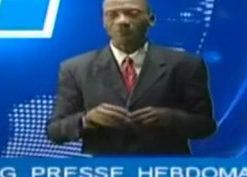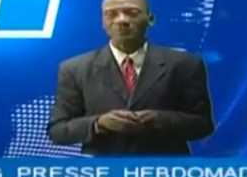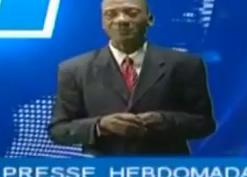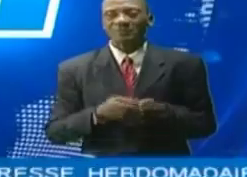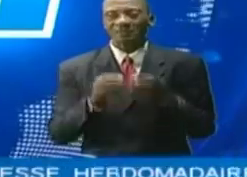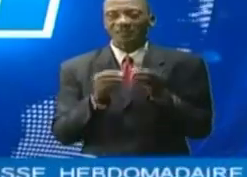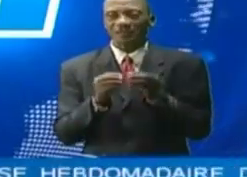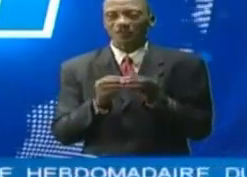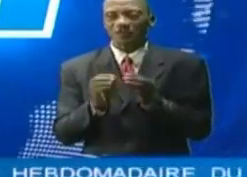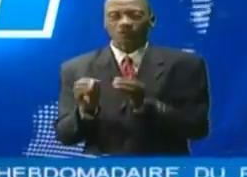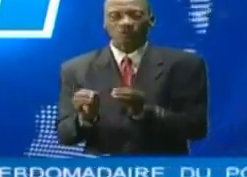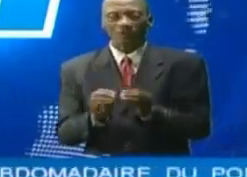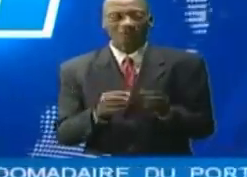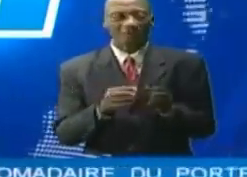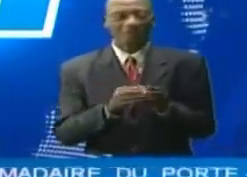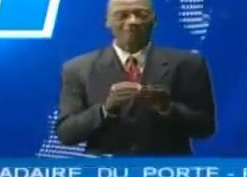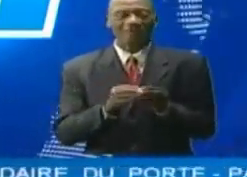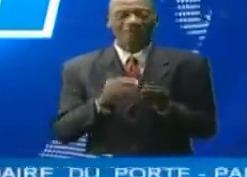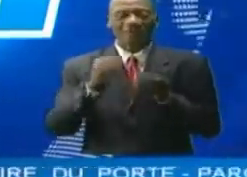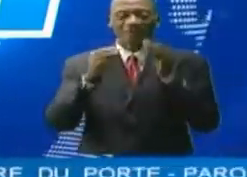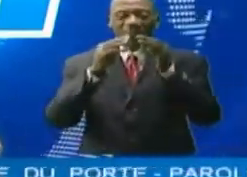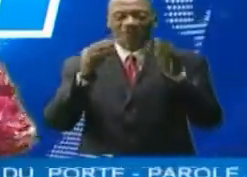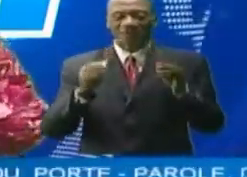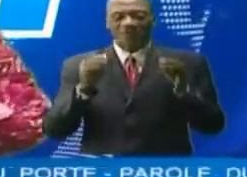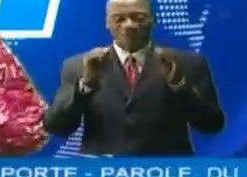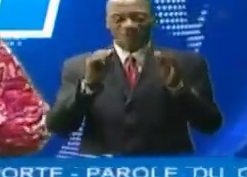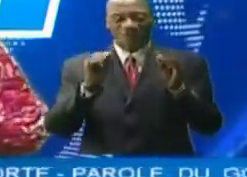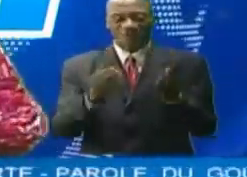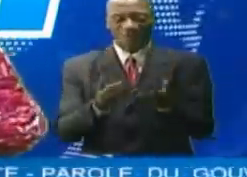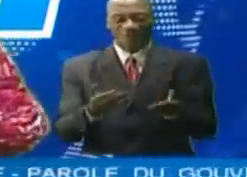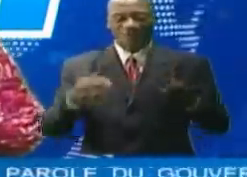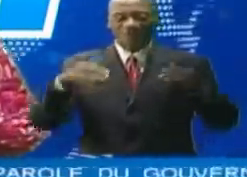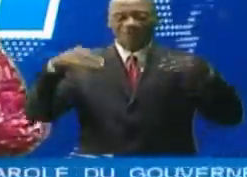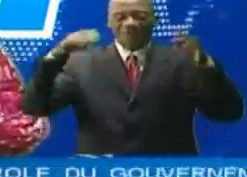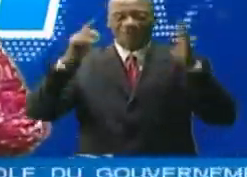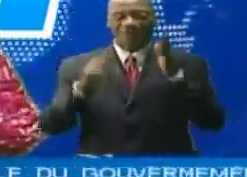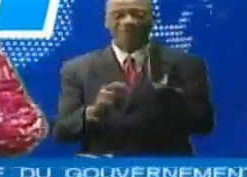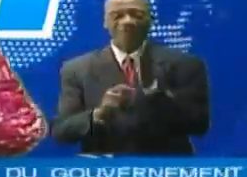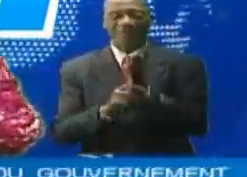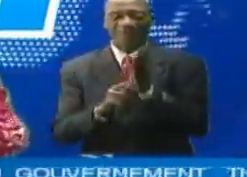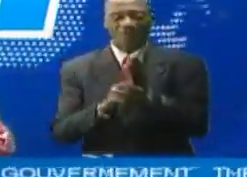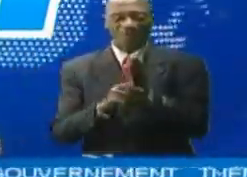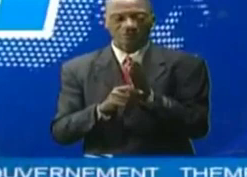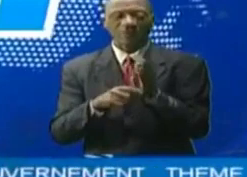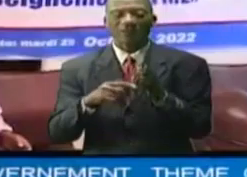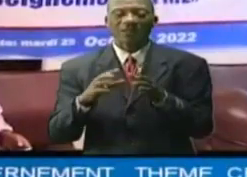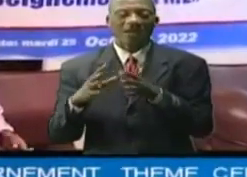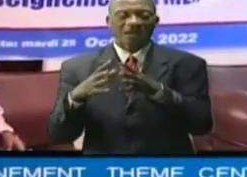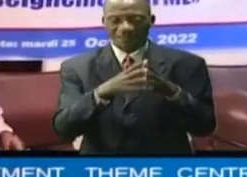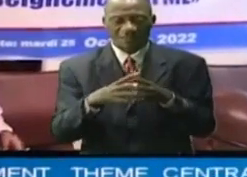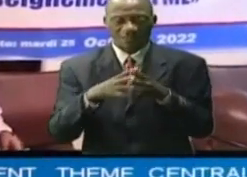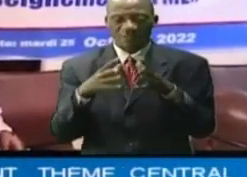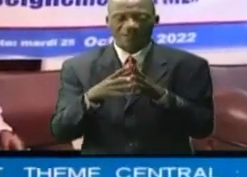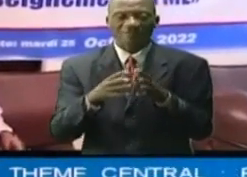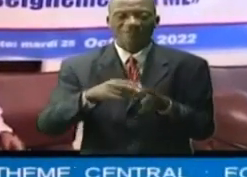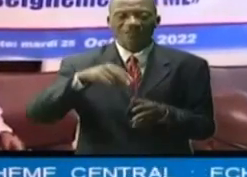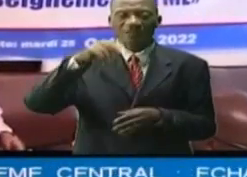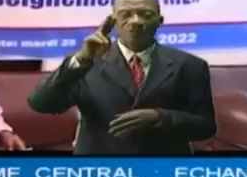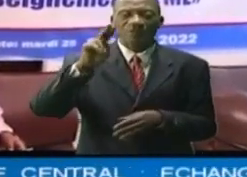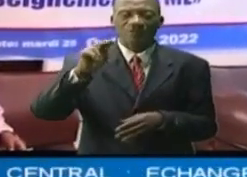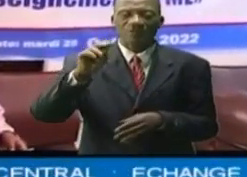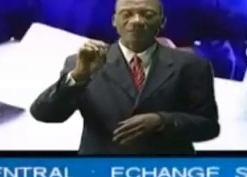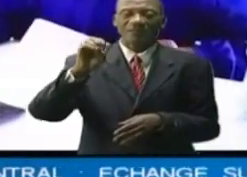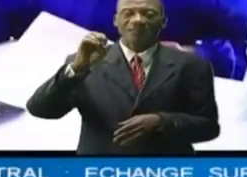de l'enseignement primaire, secondaire et technique en collaboration avec l'UNESCO. Suivez. Un rapport d'état du